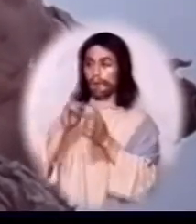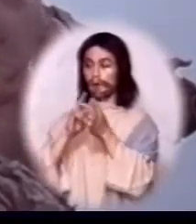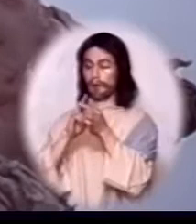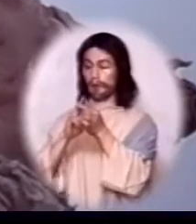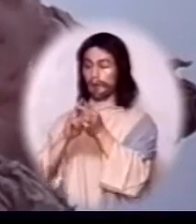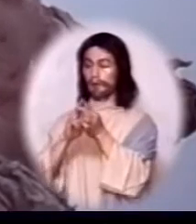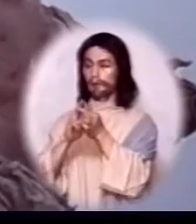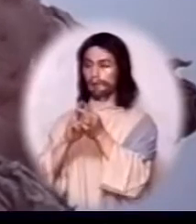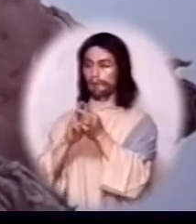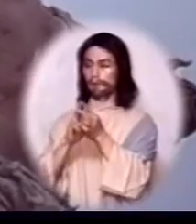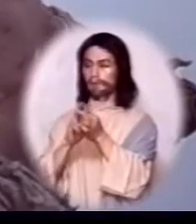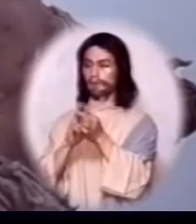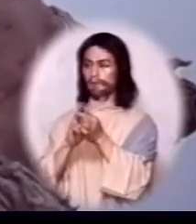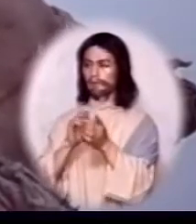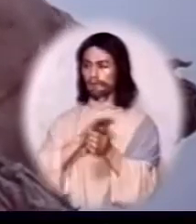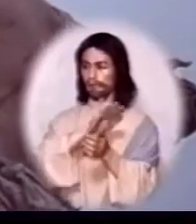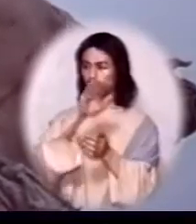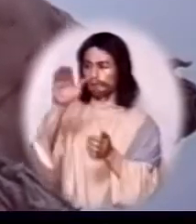너와